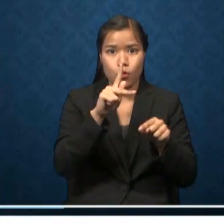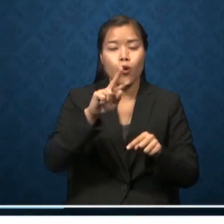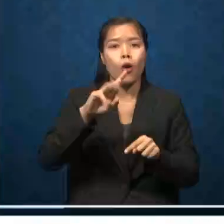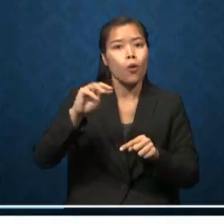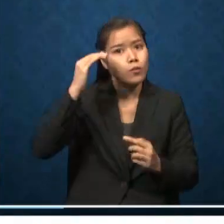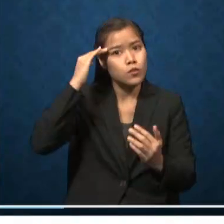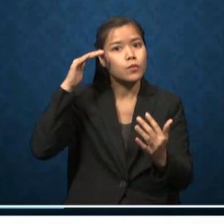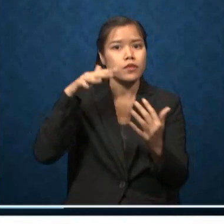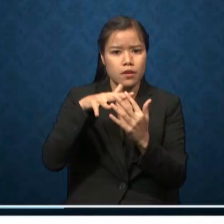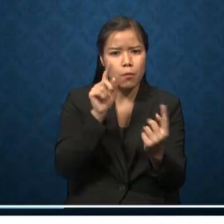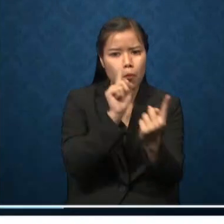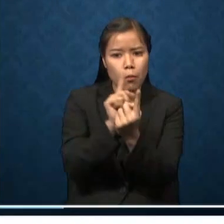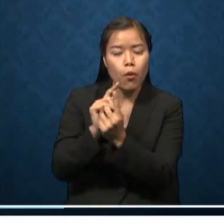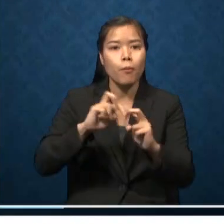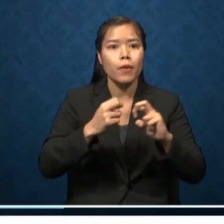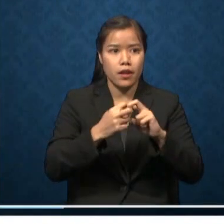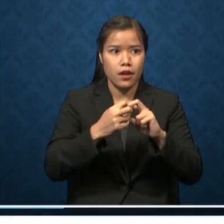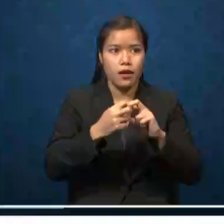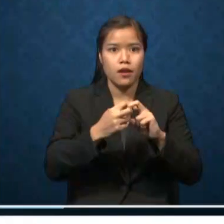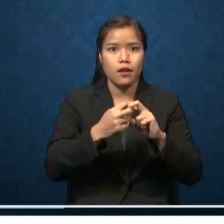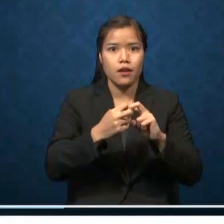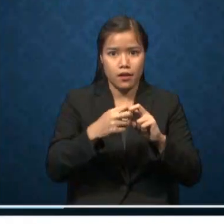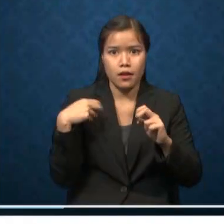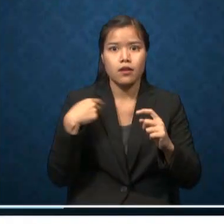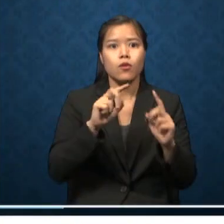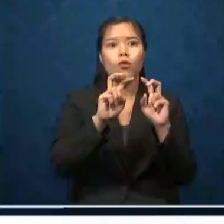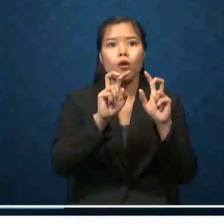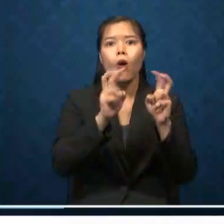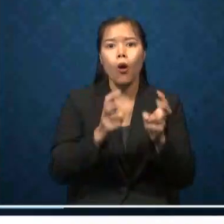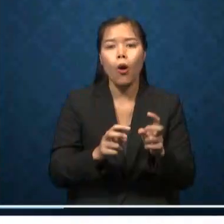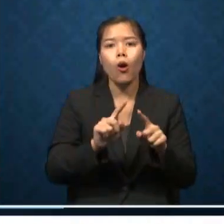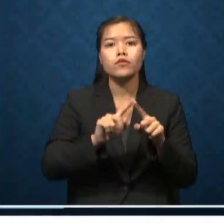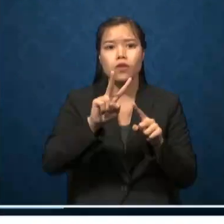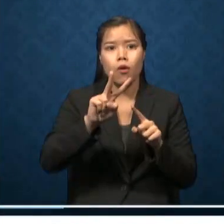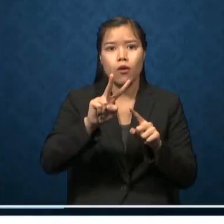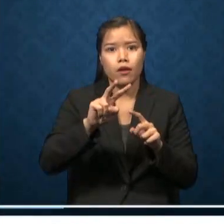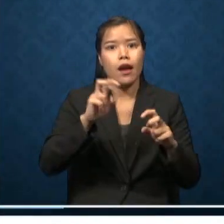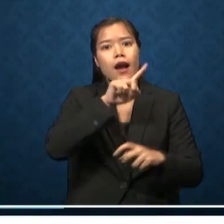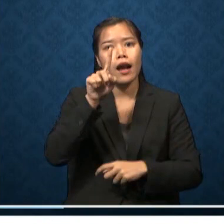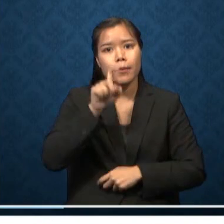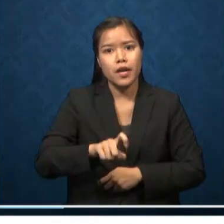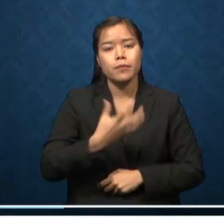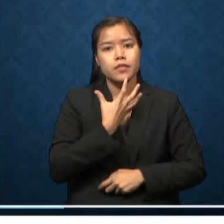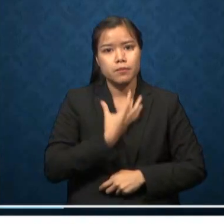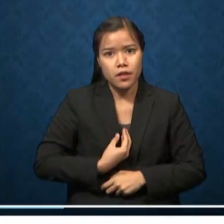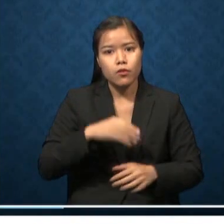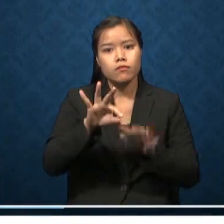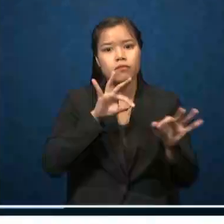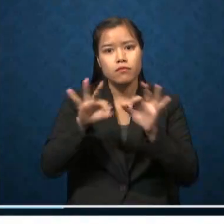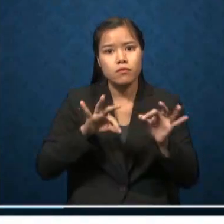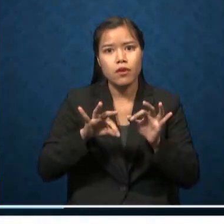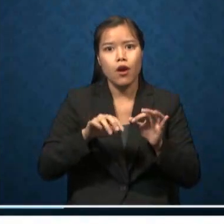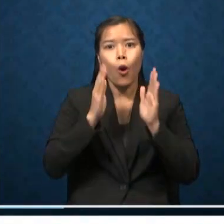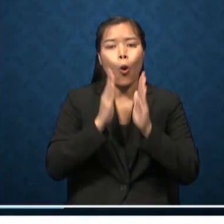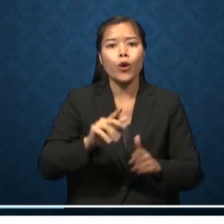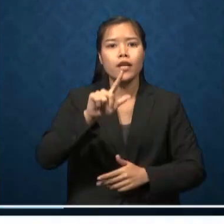บุรณาการไปคำว่า2คิพัคือ 2ข้อคำถามซึมเศร้าที่รู้จักกันทั่วประเทศนะคะอยู่ในแอปพลิเคชันบูบุ๊คตอนนี้คัดมาแล้ว 9ล้านกว่า